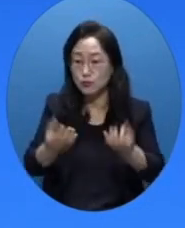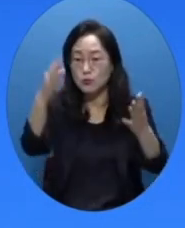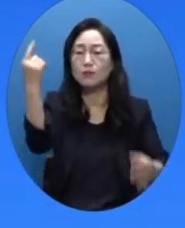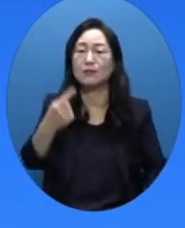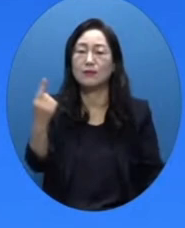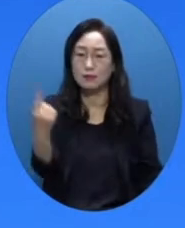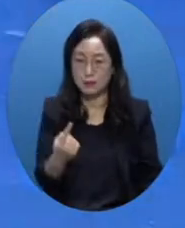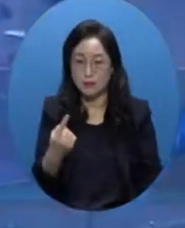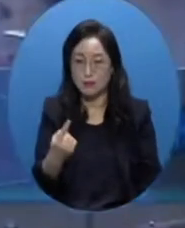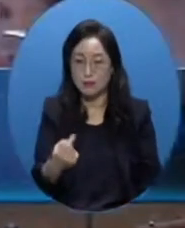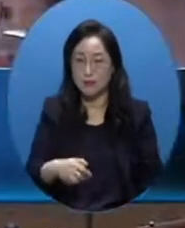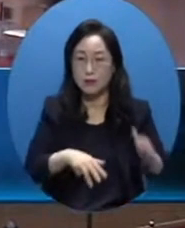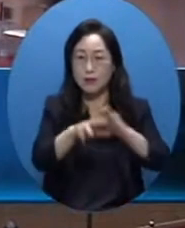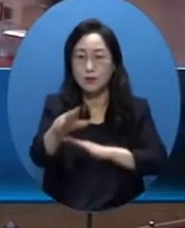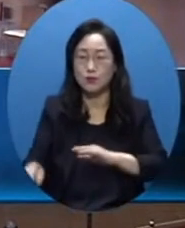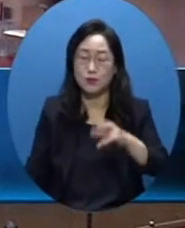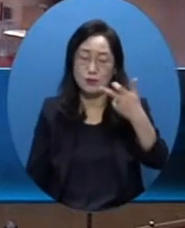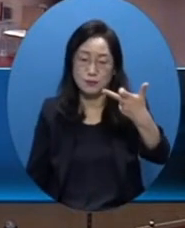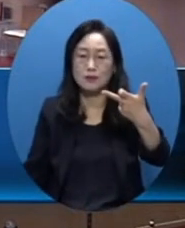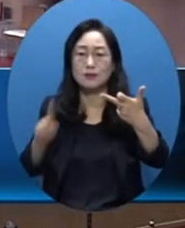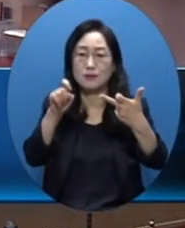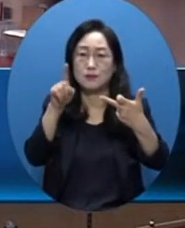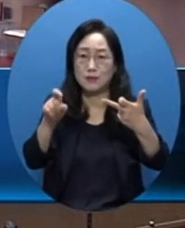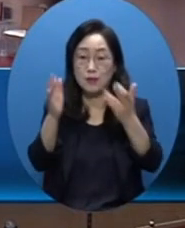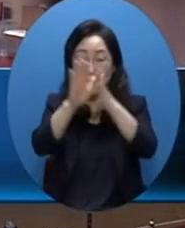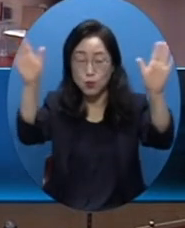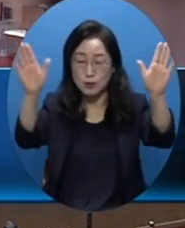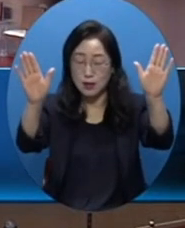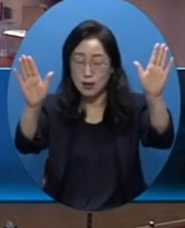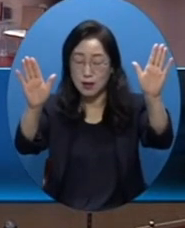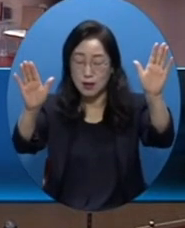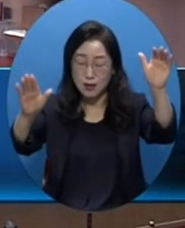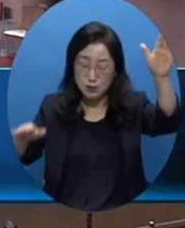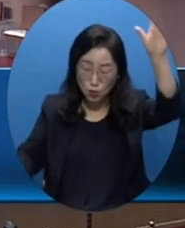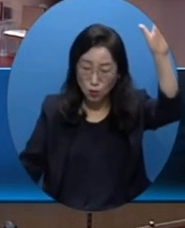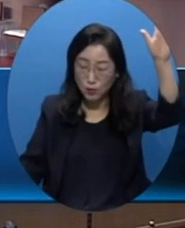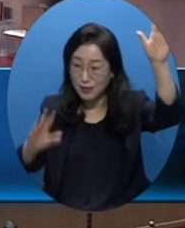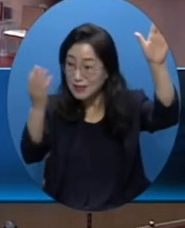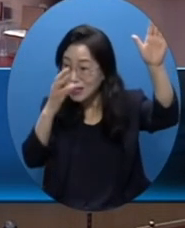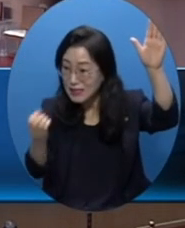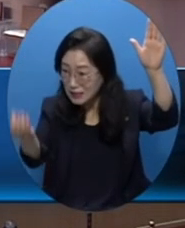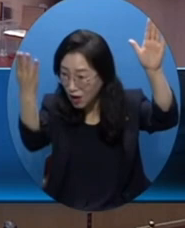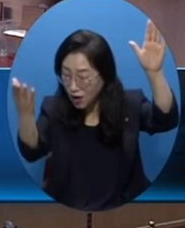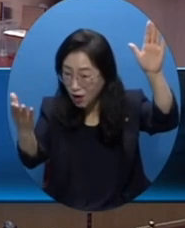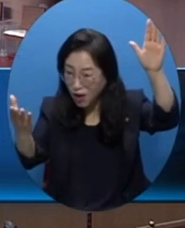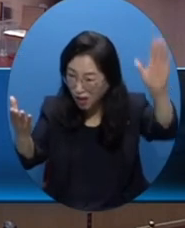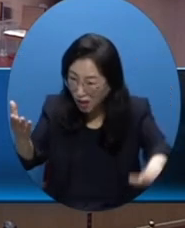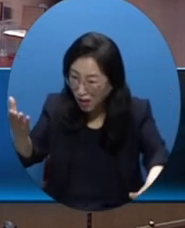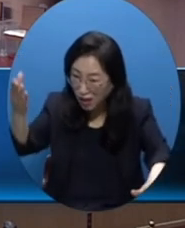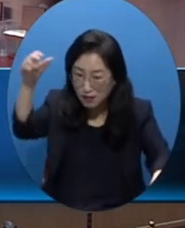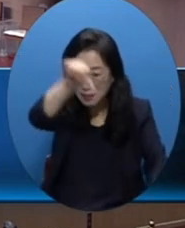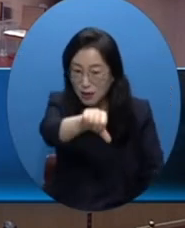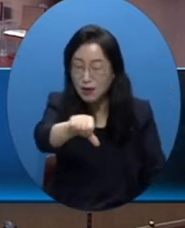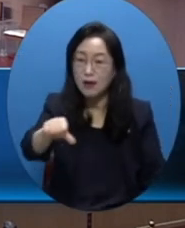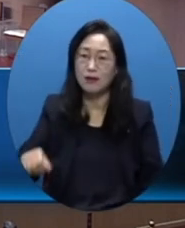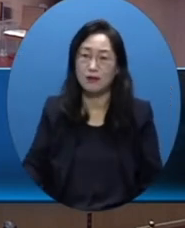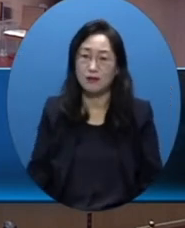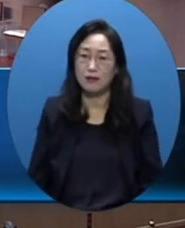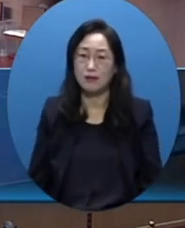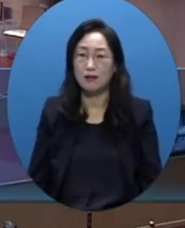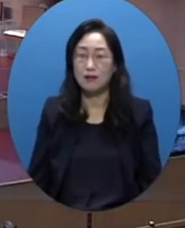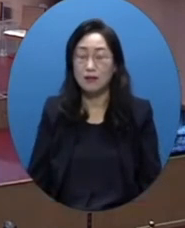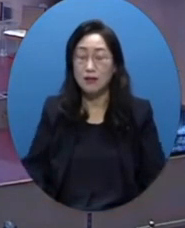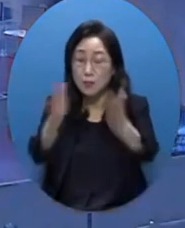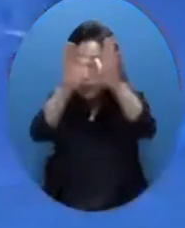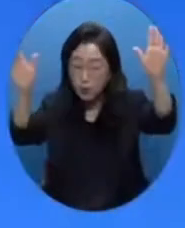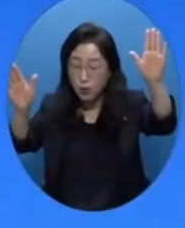것입니다. 출애굽기 10장 11절을 말씀합니다. 모세가 손을 들면 이스라엘이 이기고 손을 내리면 아말렉이 이기더니. 손을